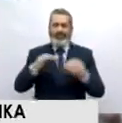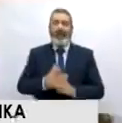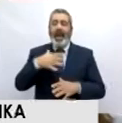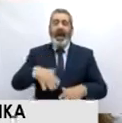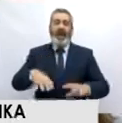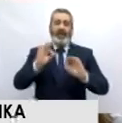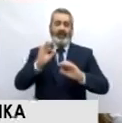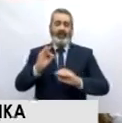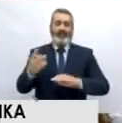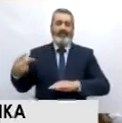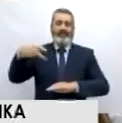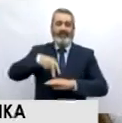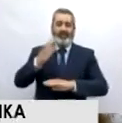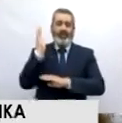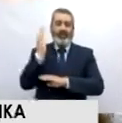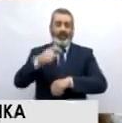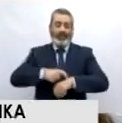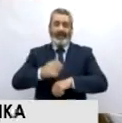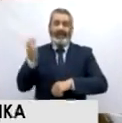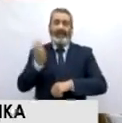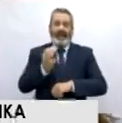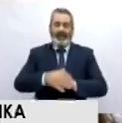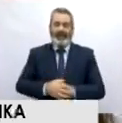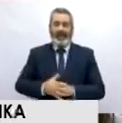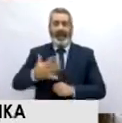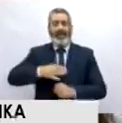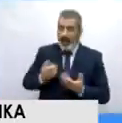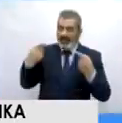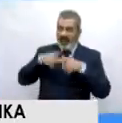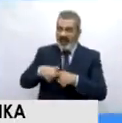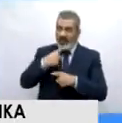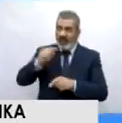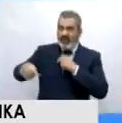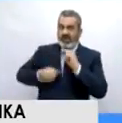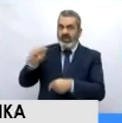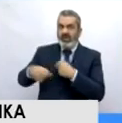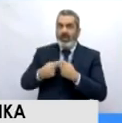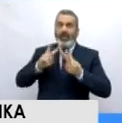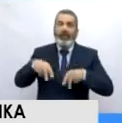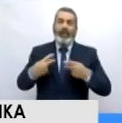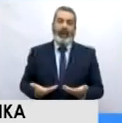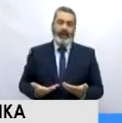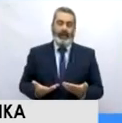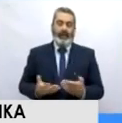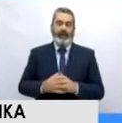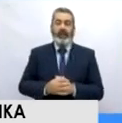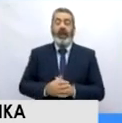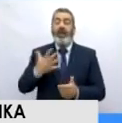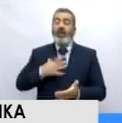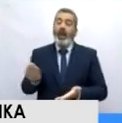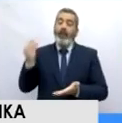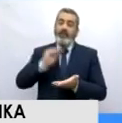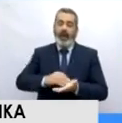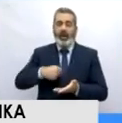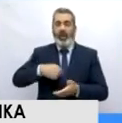Φεβρουαρίου, όπου η χώρα μας ήταν η πρώτη που βοήθησε την Τουρκία σε αυτή την πρωτοφανή καταστροφή. Γι' αυτό και θέλω και εδώ από την Ξάνθη να επαναλάβω τις καθαρές